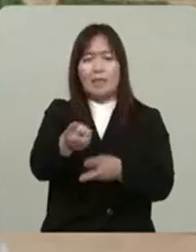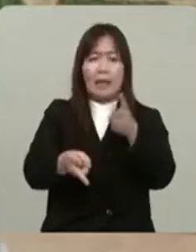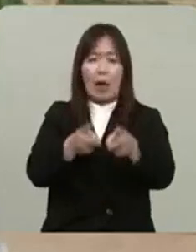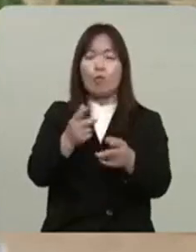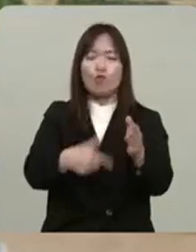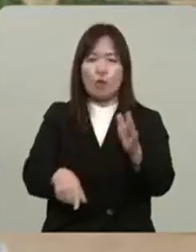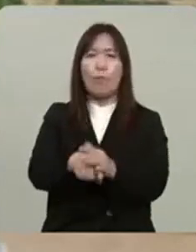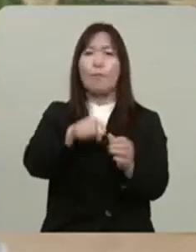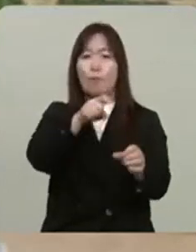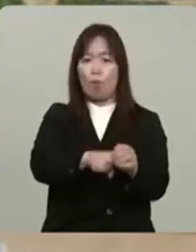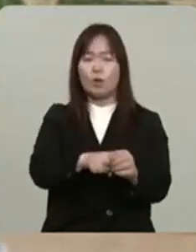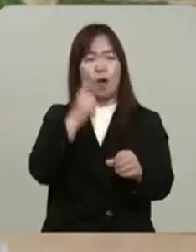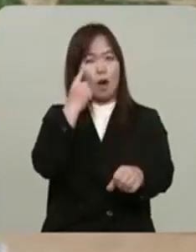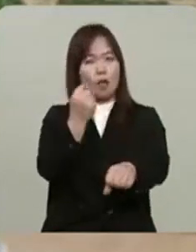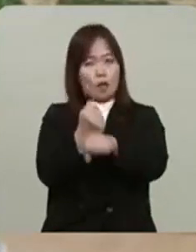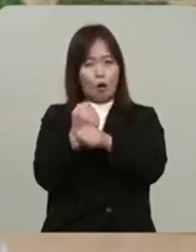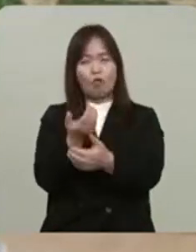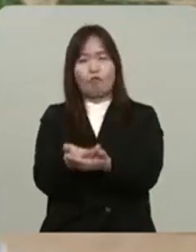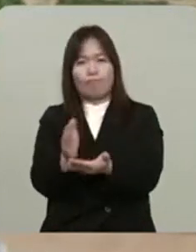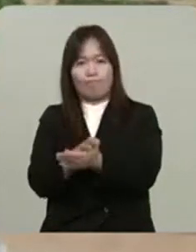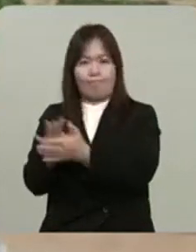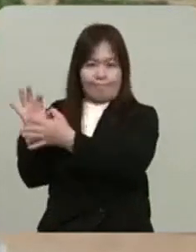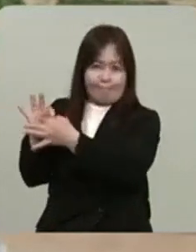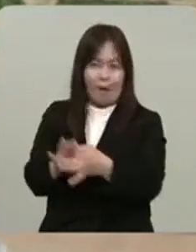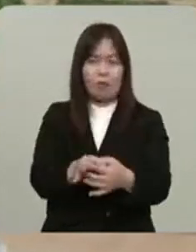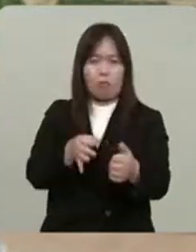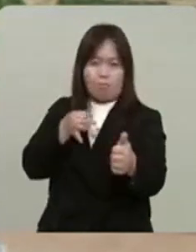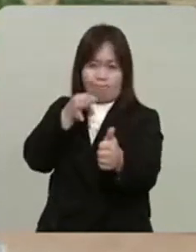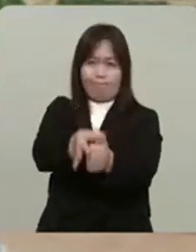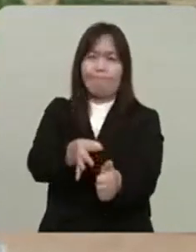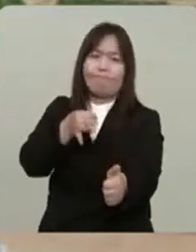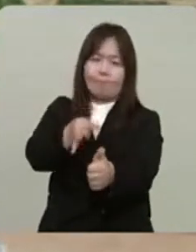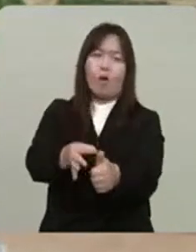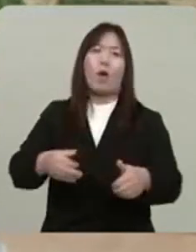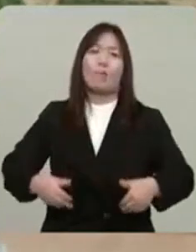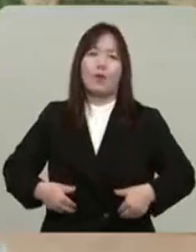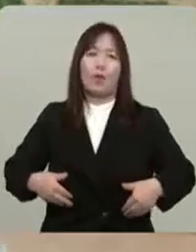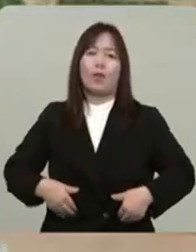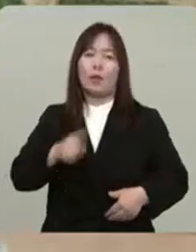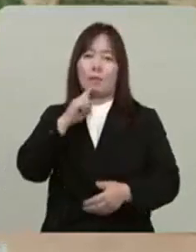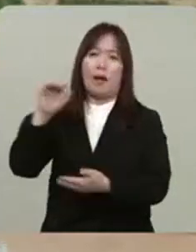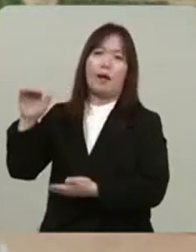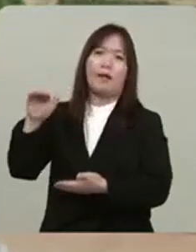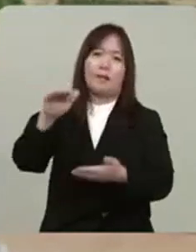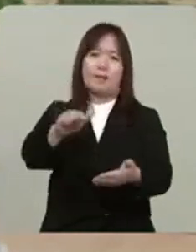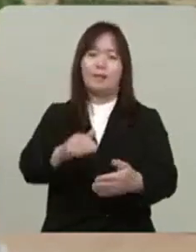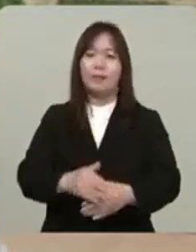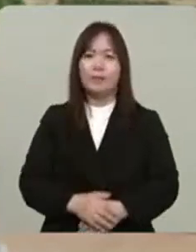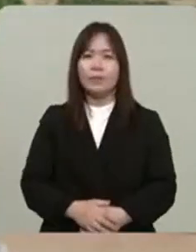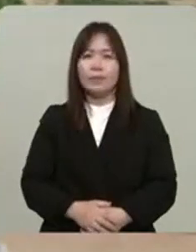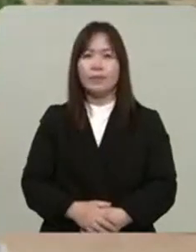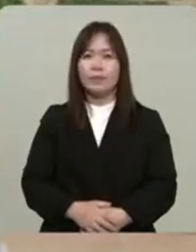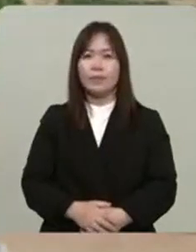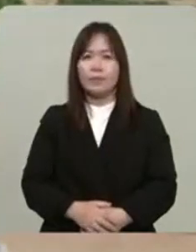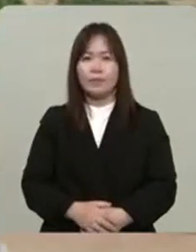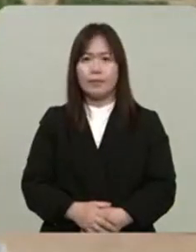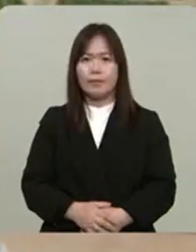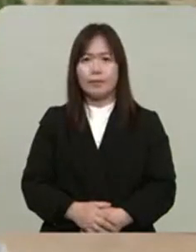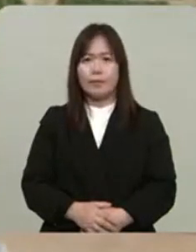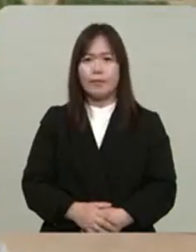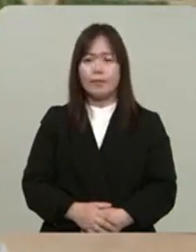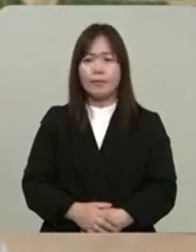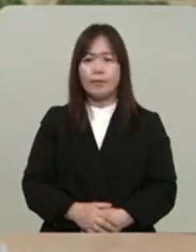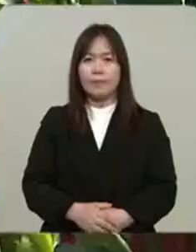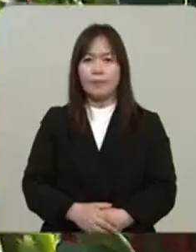키우기 위해서는 연구개발 분야의 지속적인 지원이 필요하다는 의견입니다. 조경모 기자입니다.